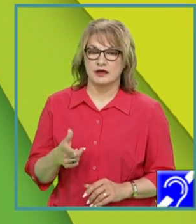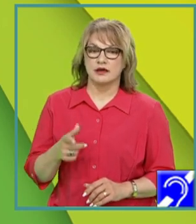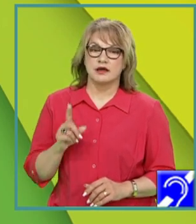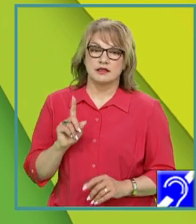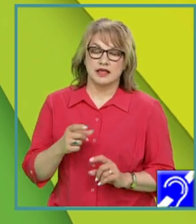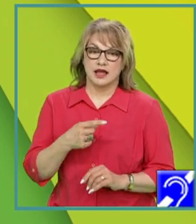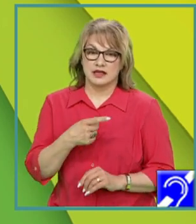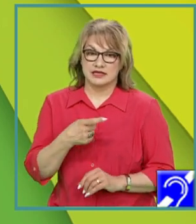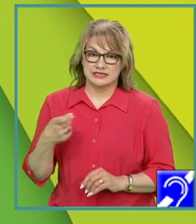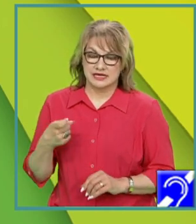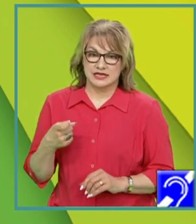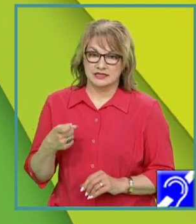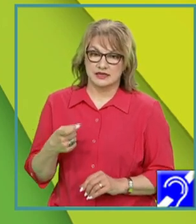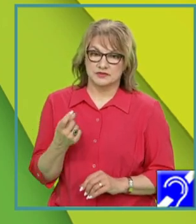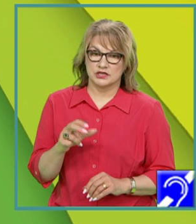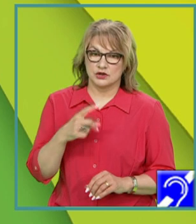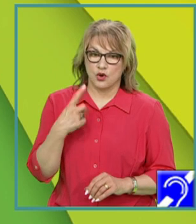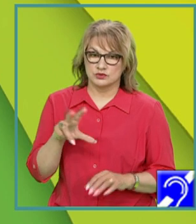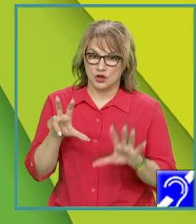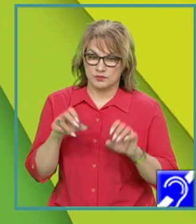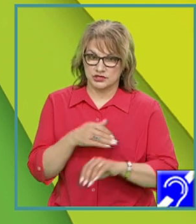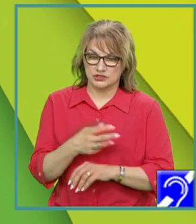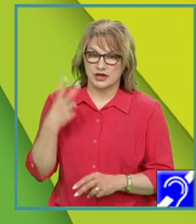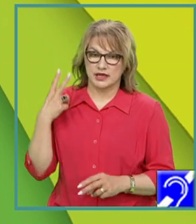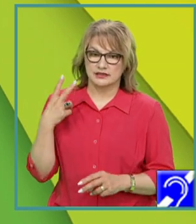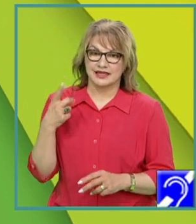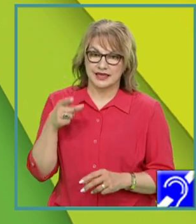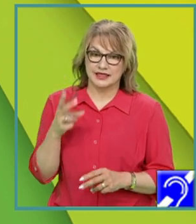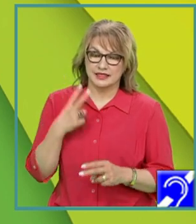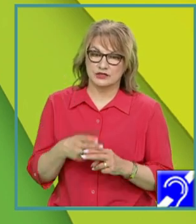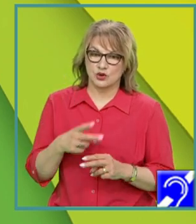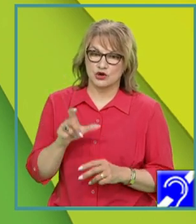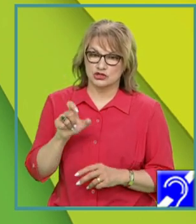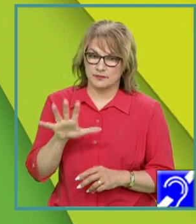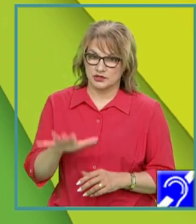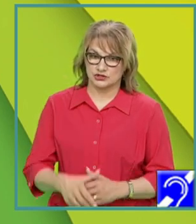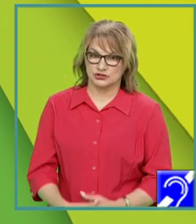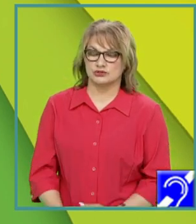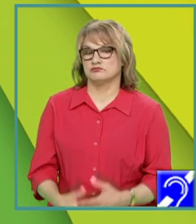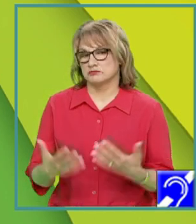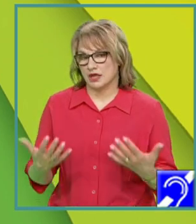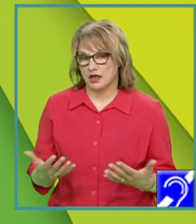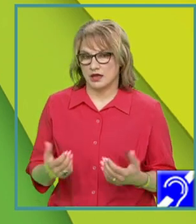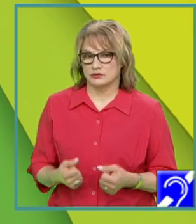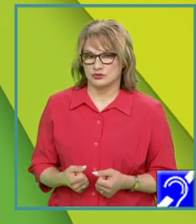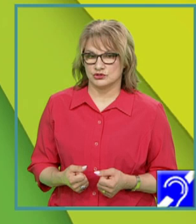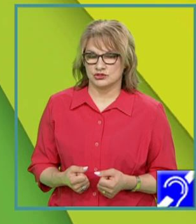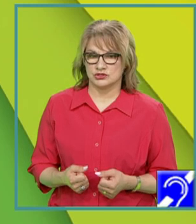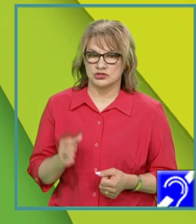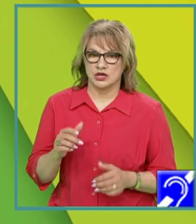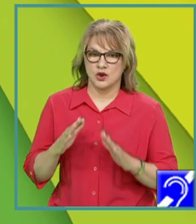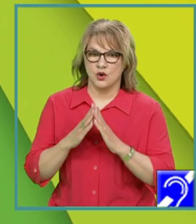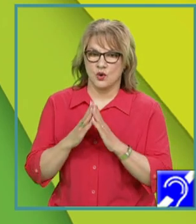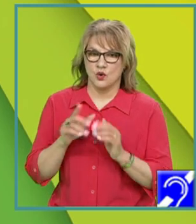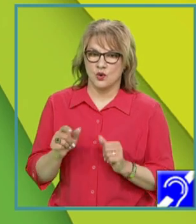din 180 de grade de două ori 7570 unghiul